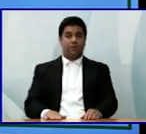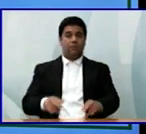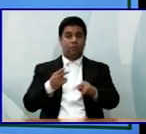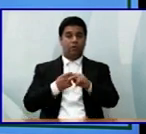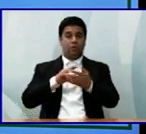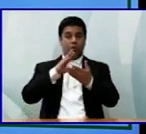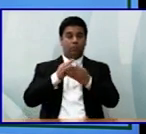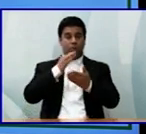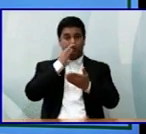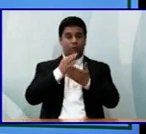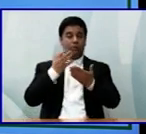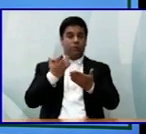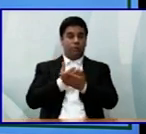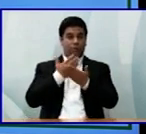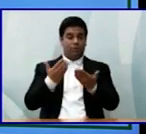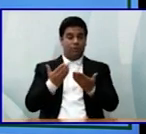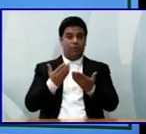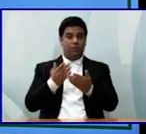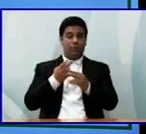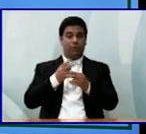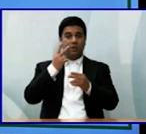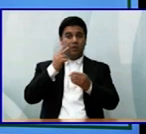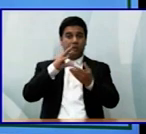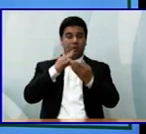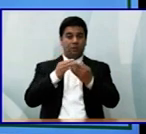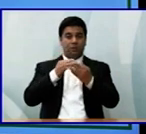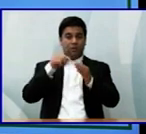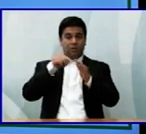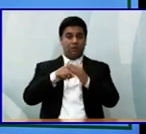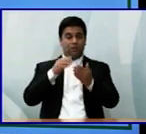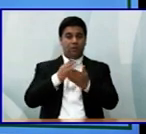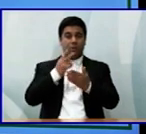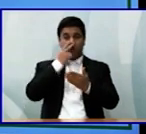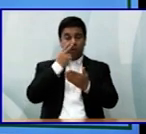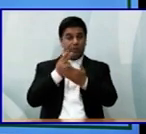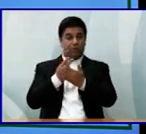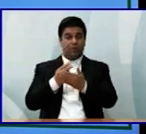Ularni yechib, ikkita yechimga ega bo'ldik. Qarang-a,